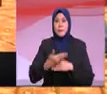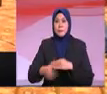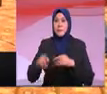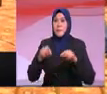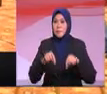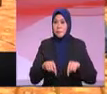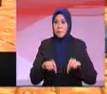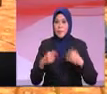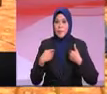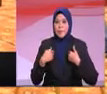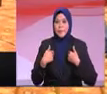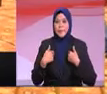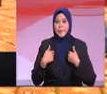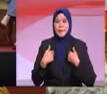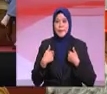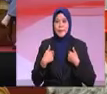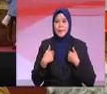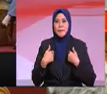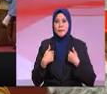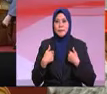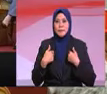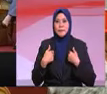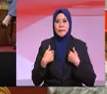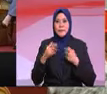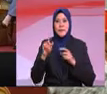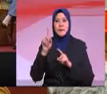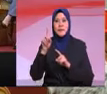ini kita adakan sesi